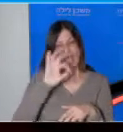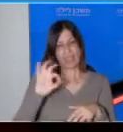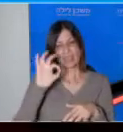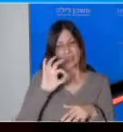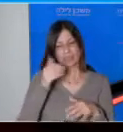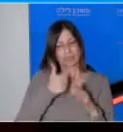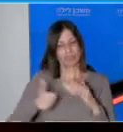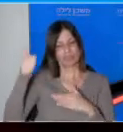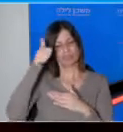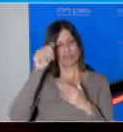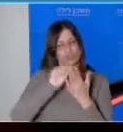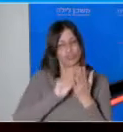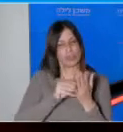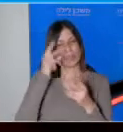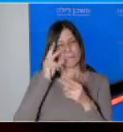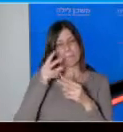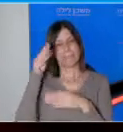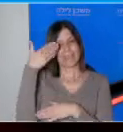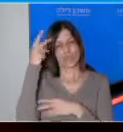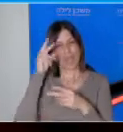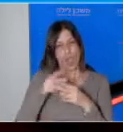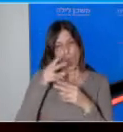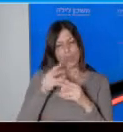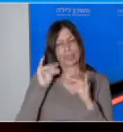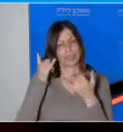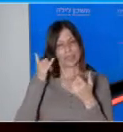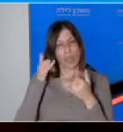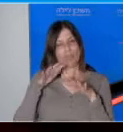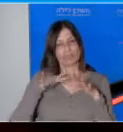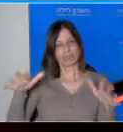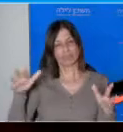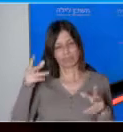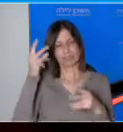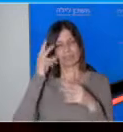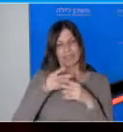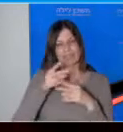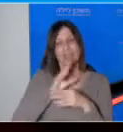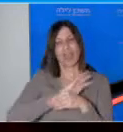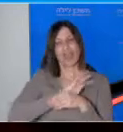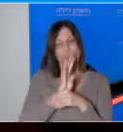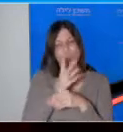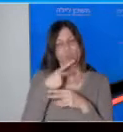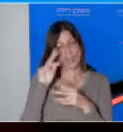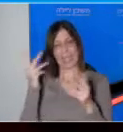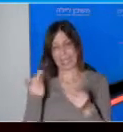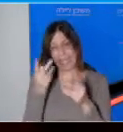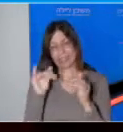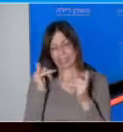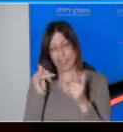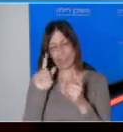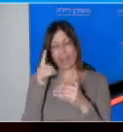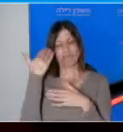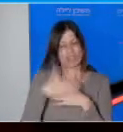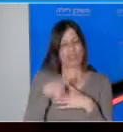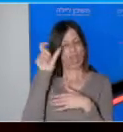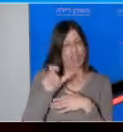בראש רשימת המדינות החולות. אז נכון שגל הקורונה הזה הוא הרבה הרבה יותר קל, אבל בסופו של דבר אנשים